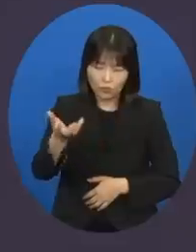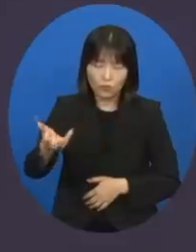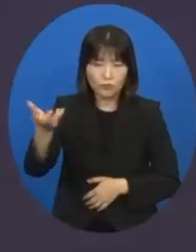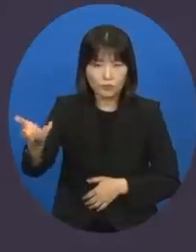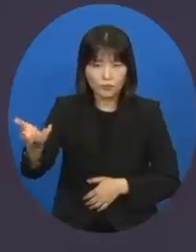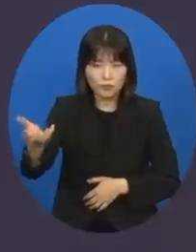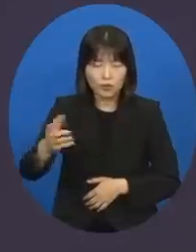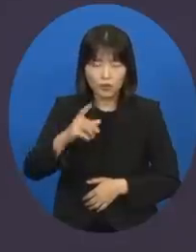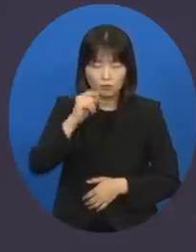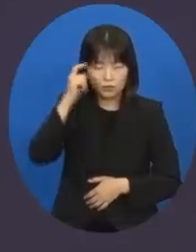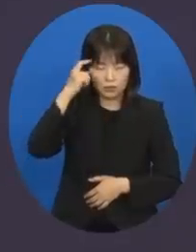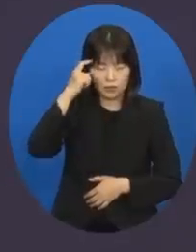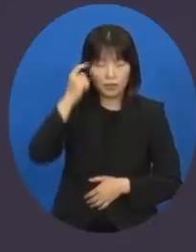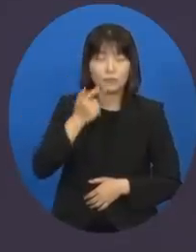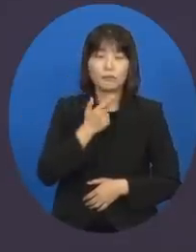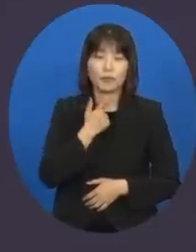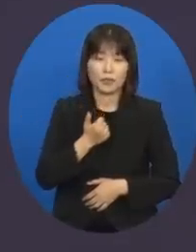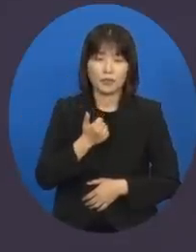우리가 묵상을 했는데